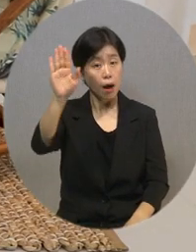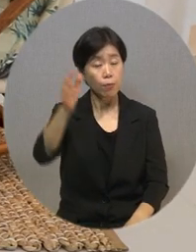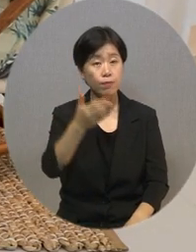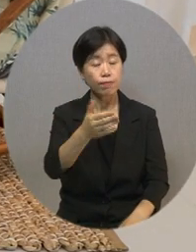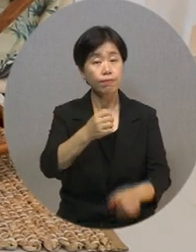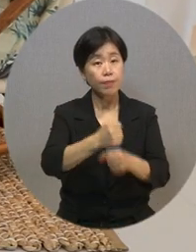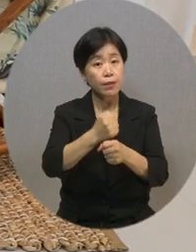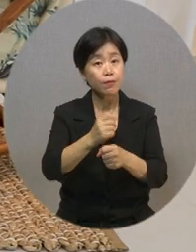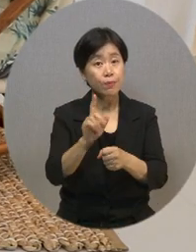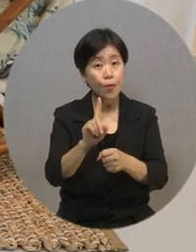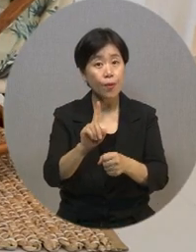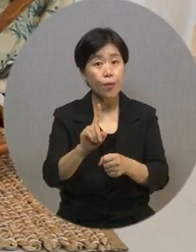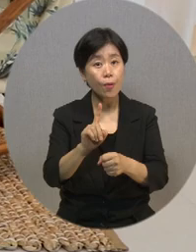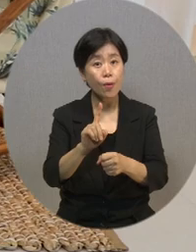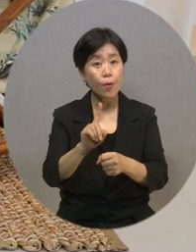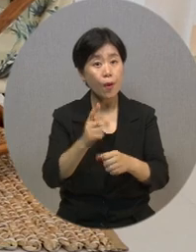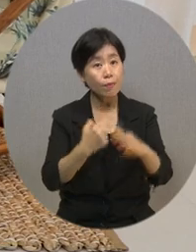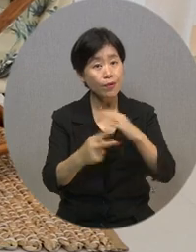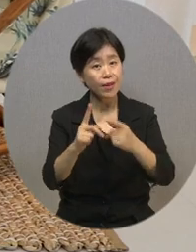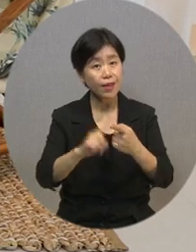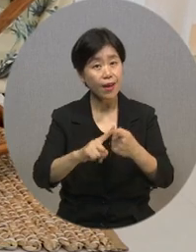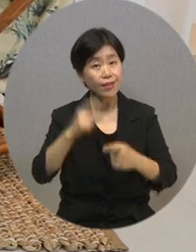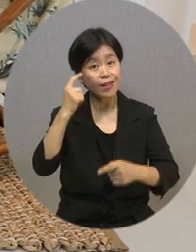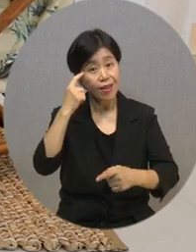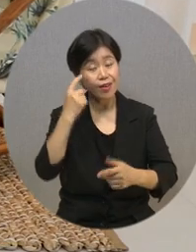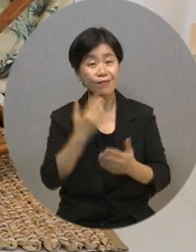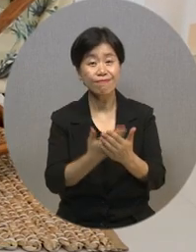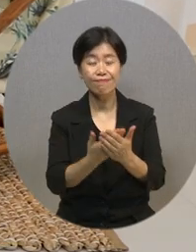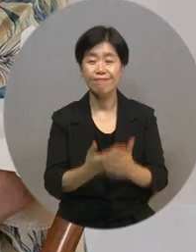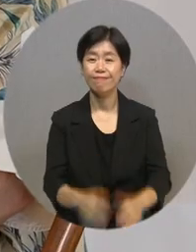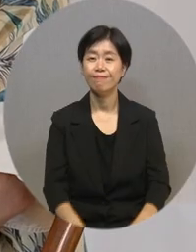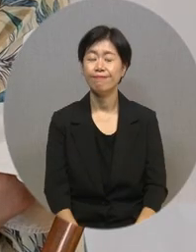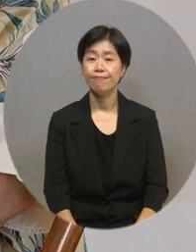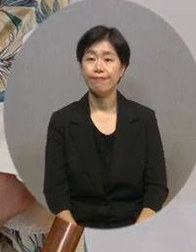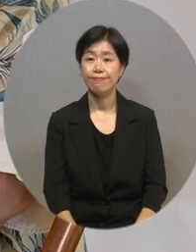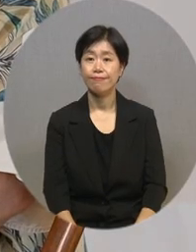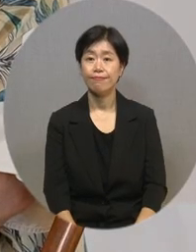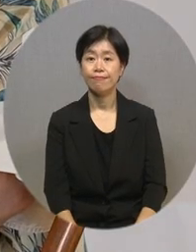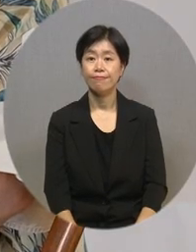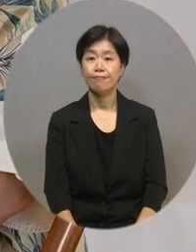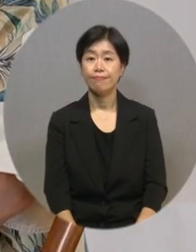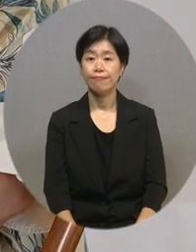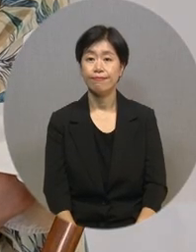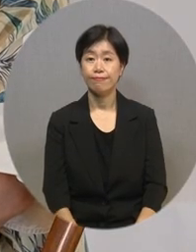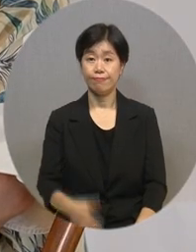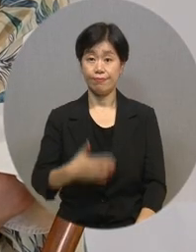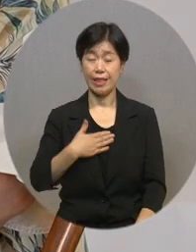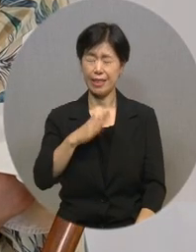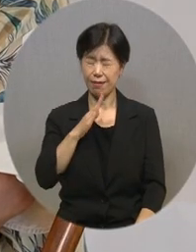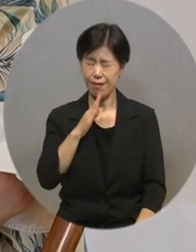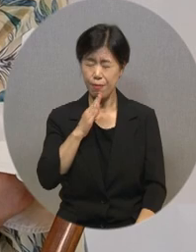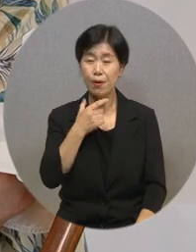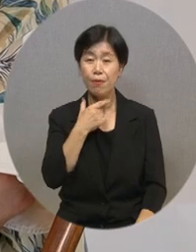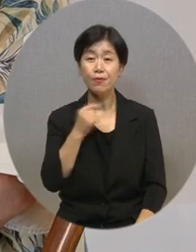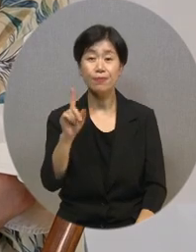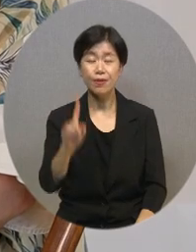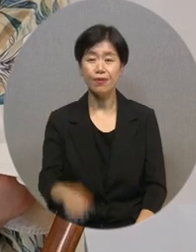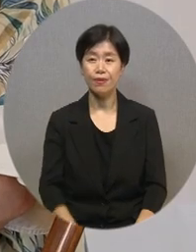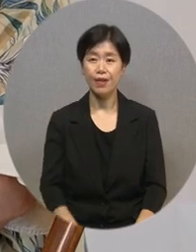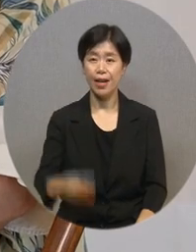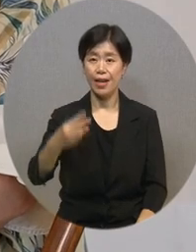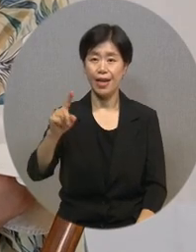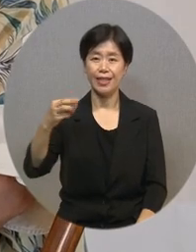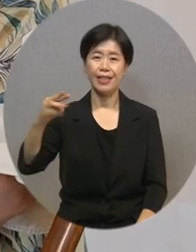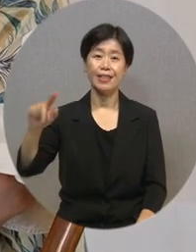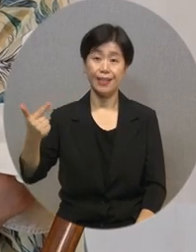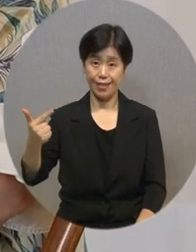활동에 대해서는 또 좀 한 말씀 부탁드립니다. 제가 진짜 하고 싶은 작품 작품은 나탄하고